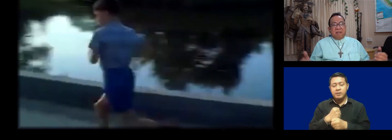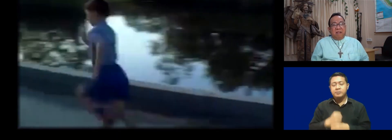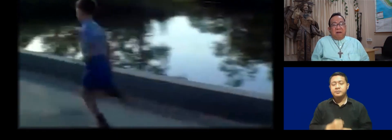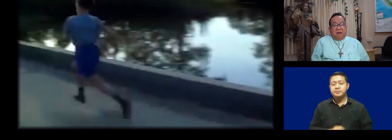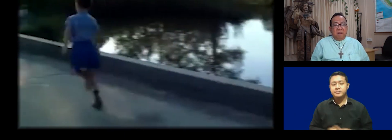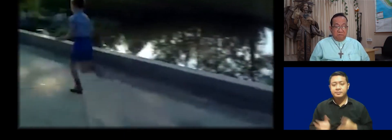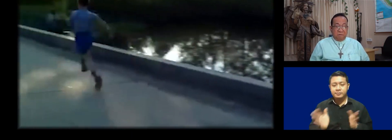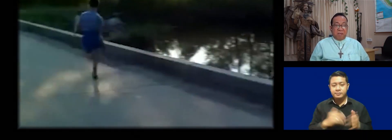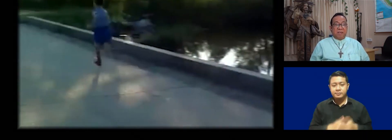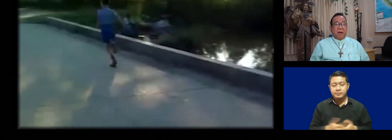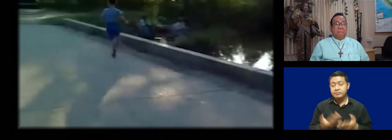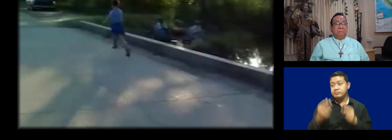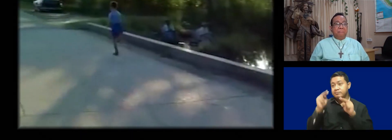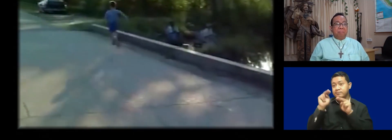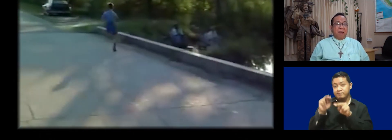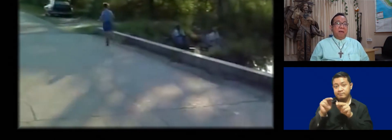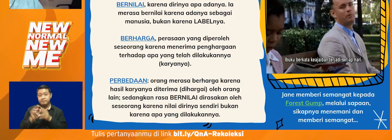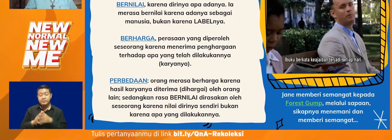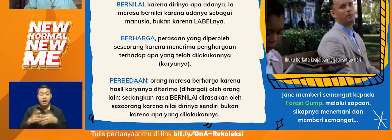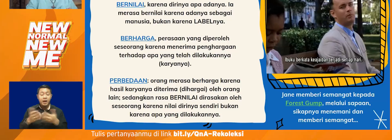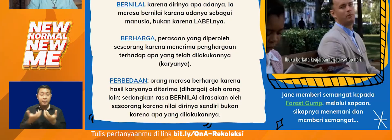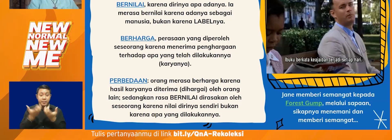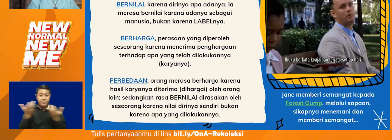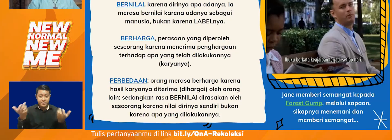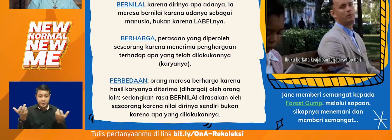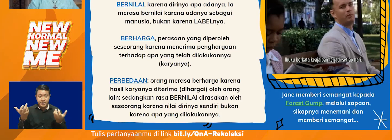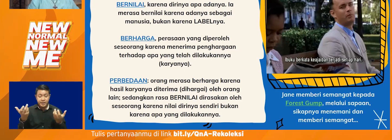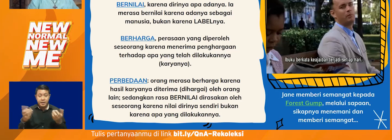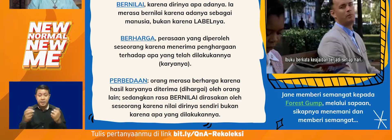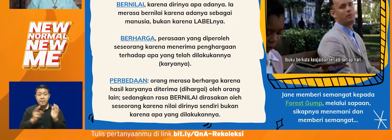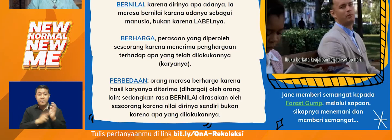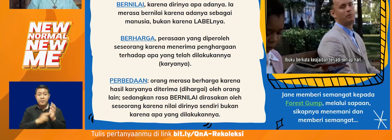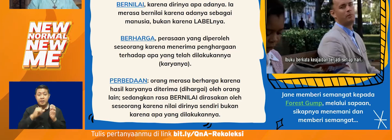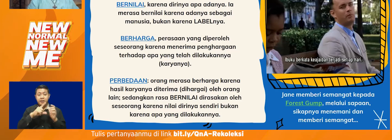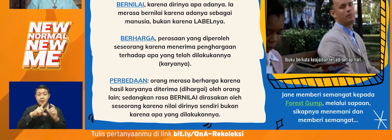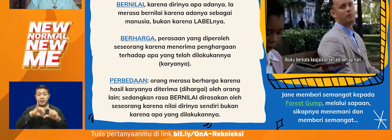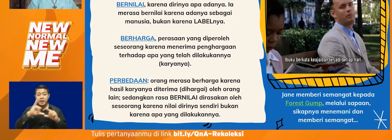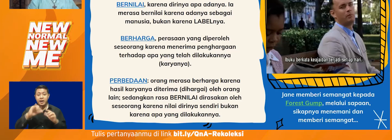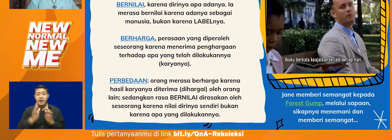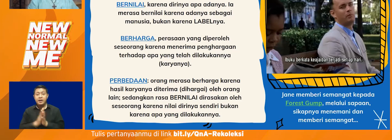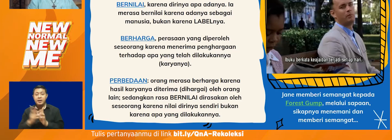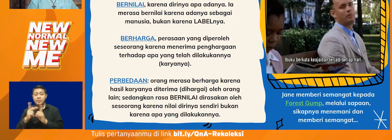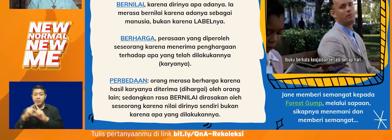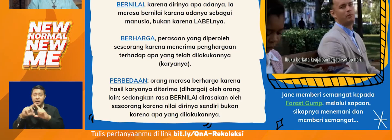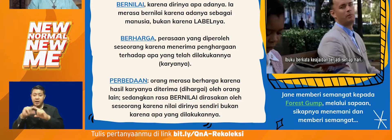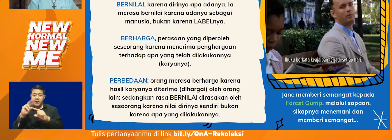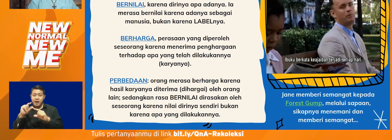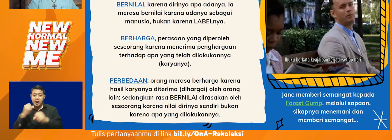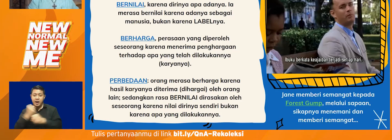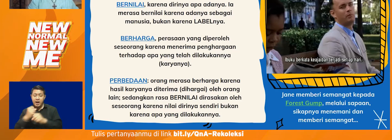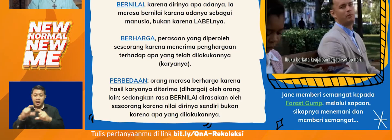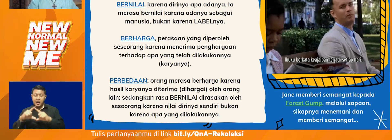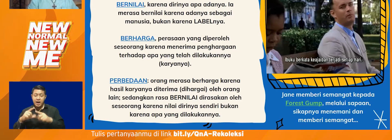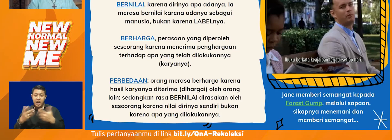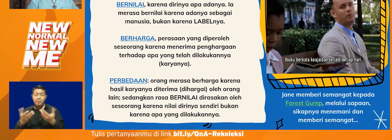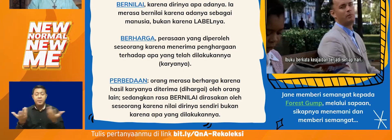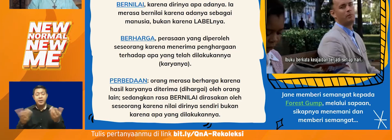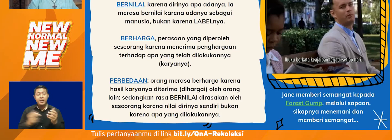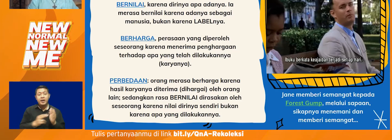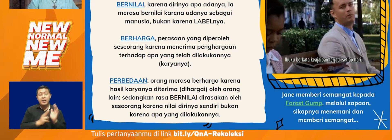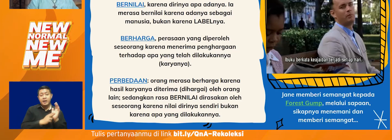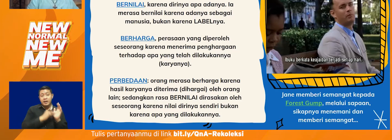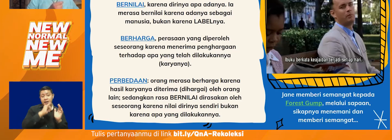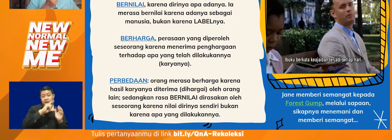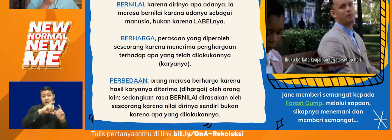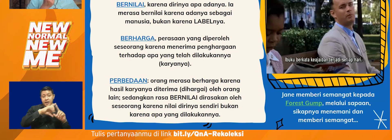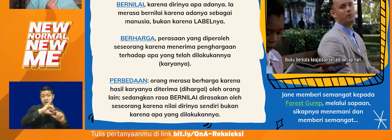Itulah keberhasilan Forrest Gump. Nah, sekarang mari kita lihat apa bedanya bernilai dan berharga di mata orang